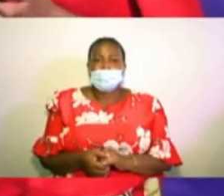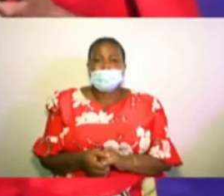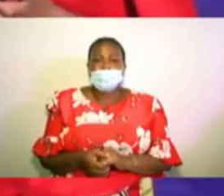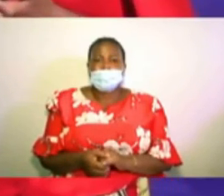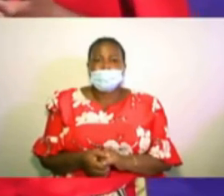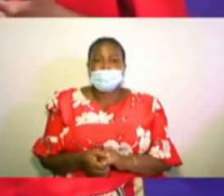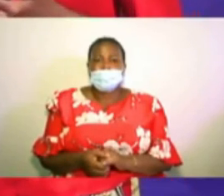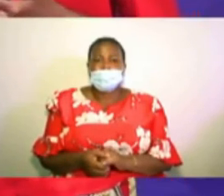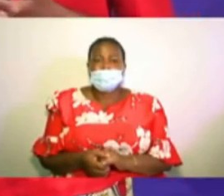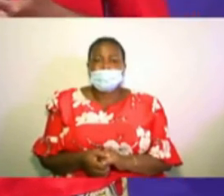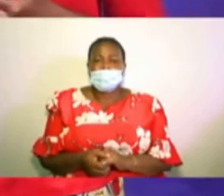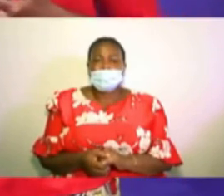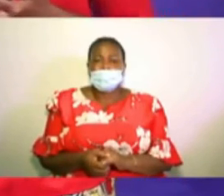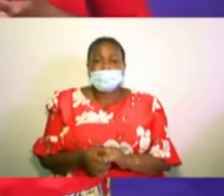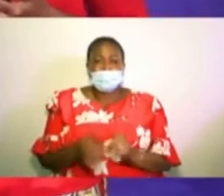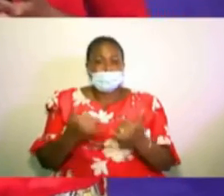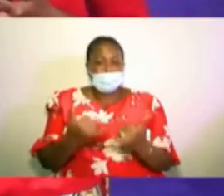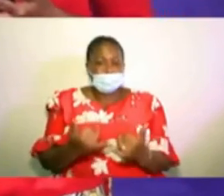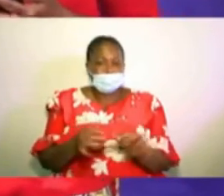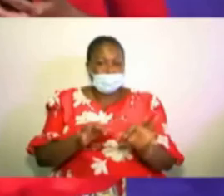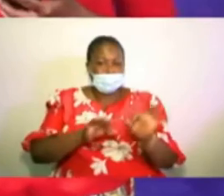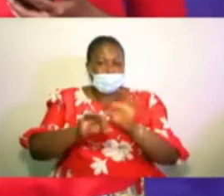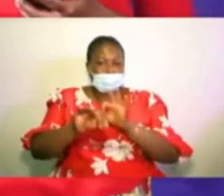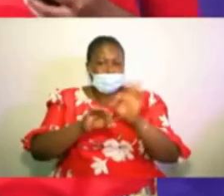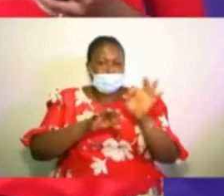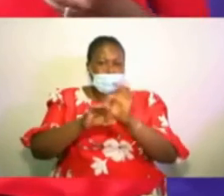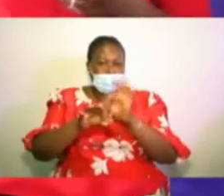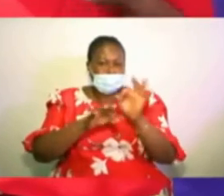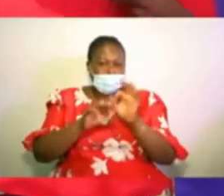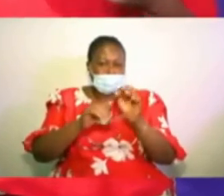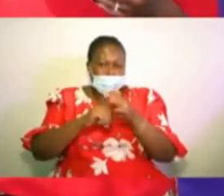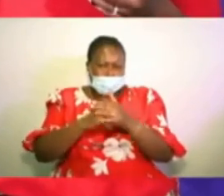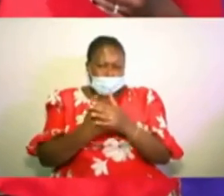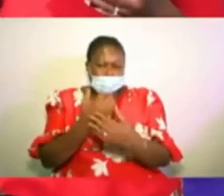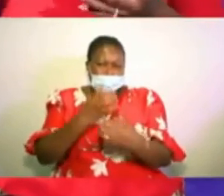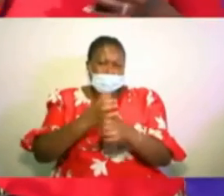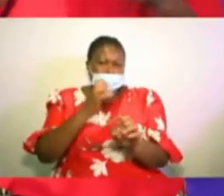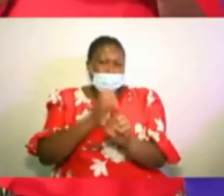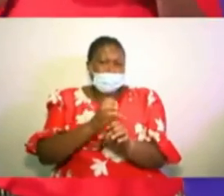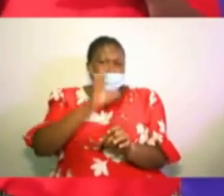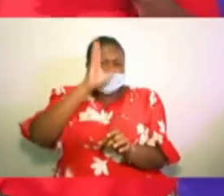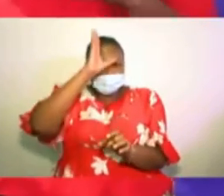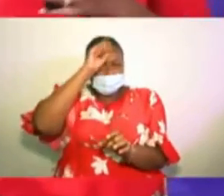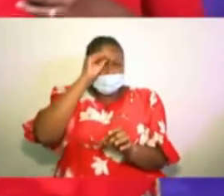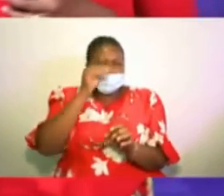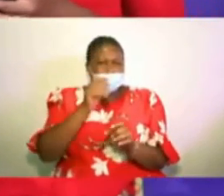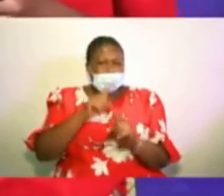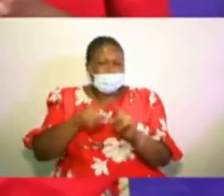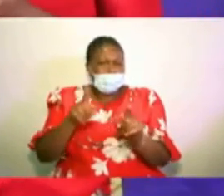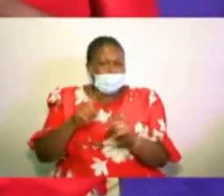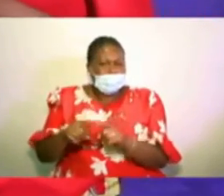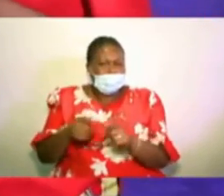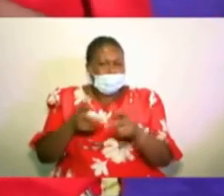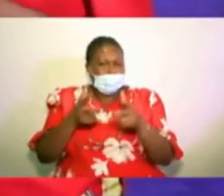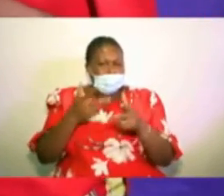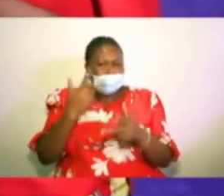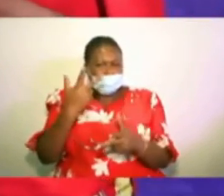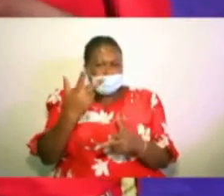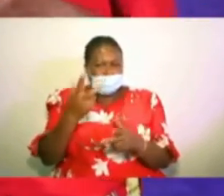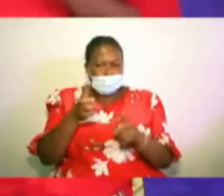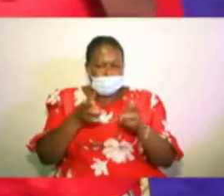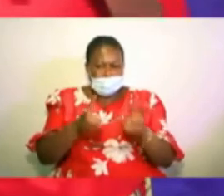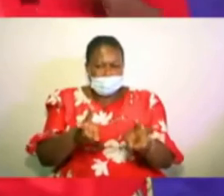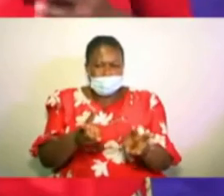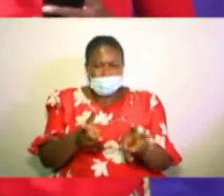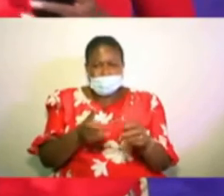three scenarios or three stages of the creation of man. Et donc ce passage nous donne trois étapes de la création de l'homme.